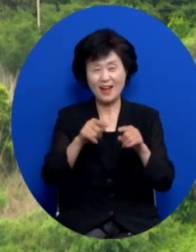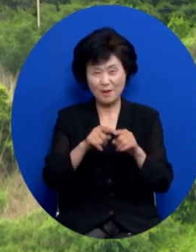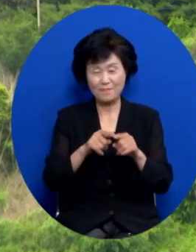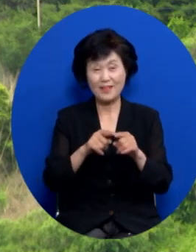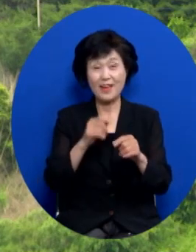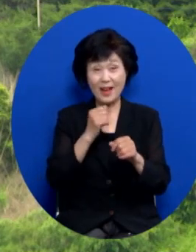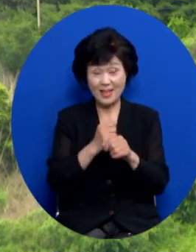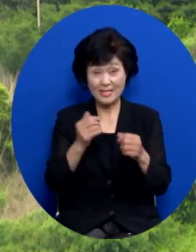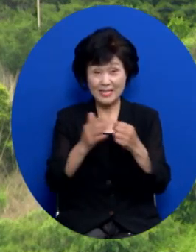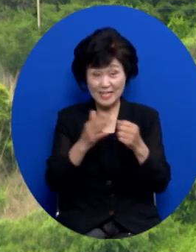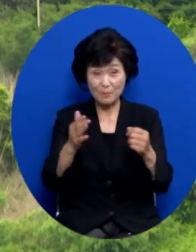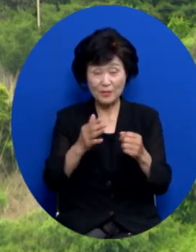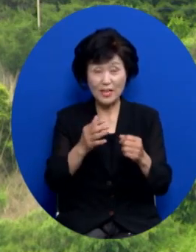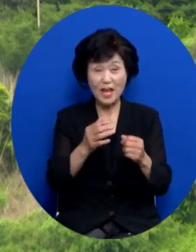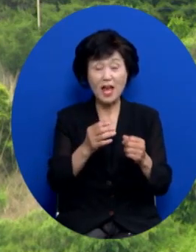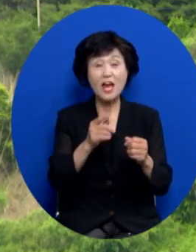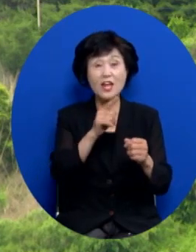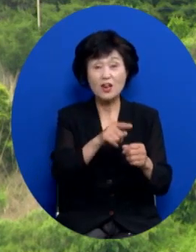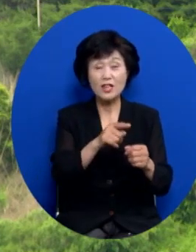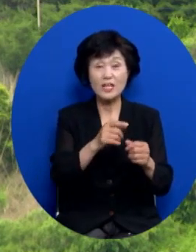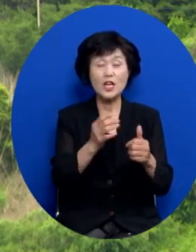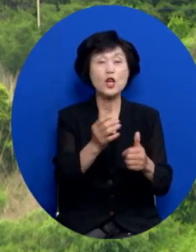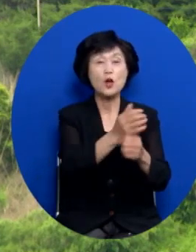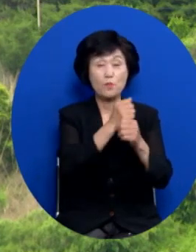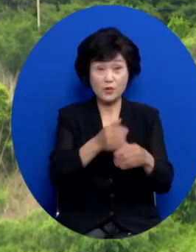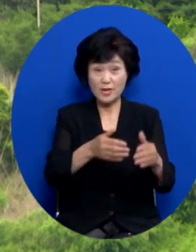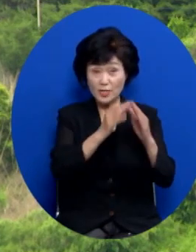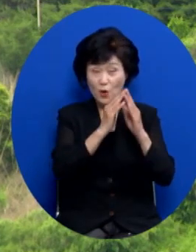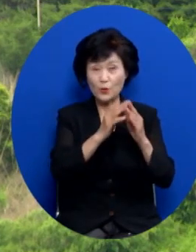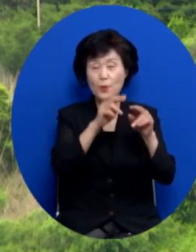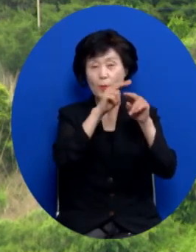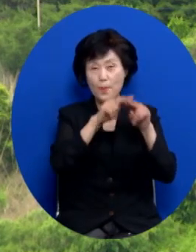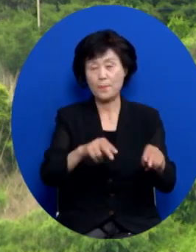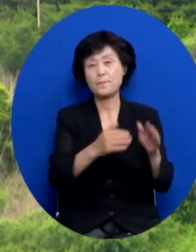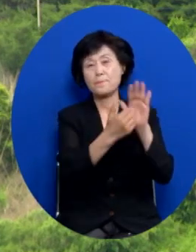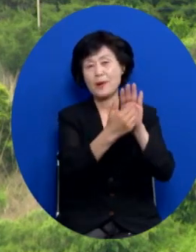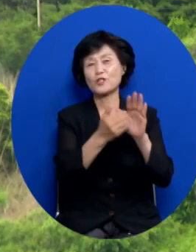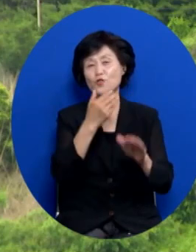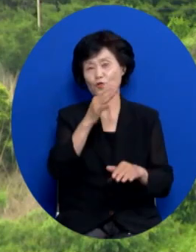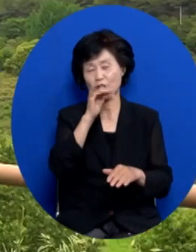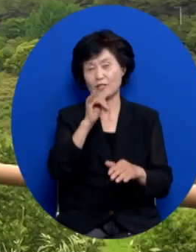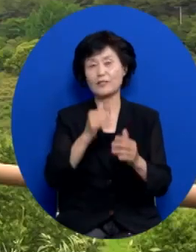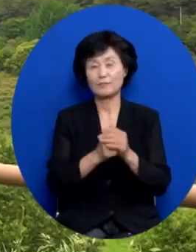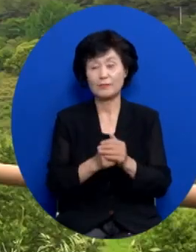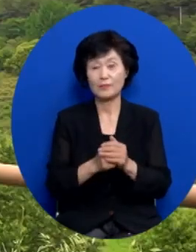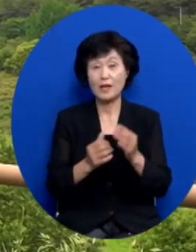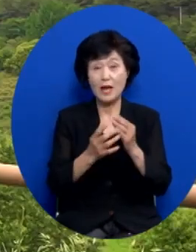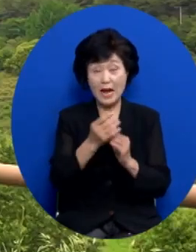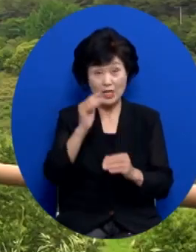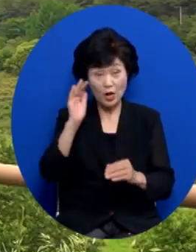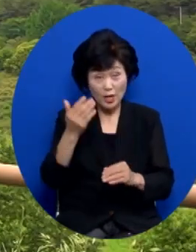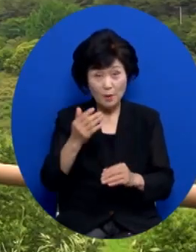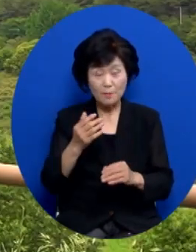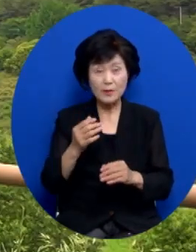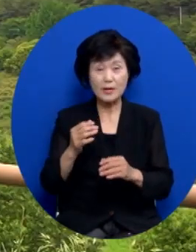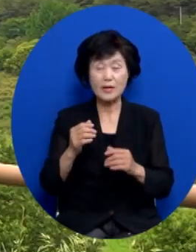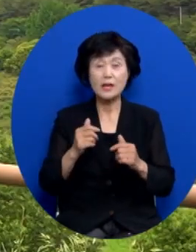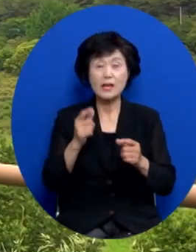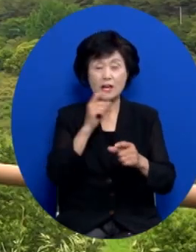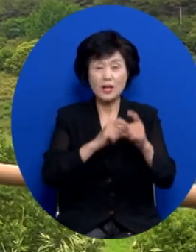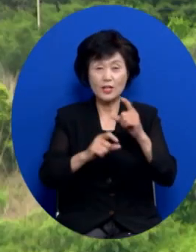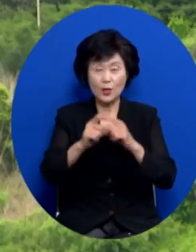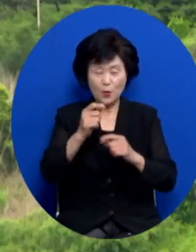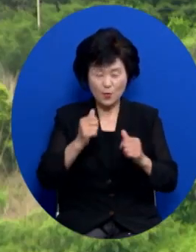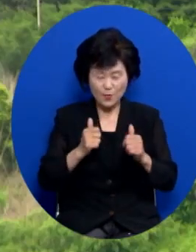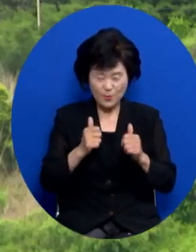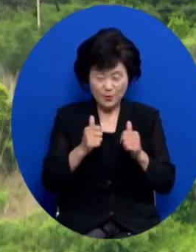그래서 대불상을 저지할 수 있었는데요. 이와 마찬가지로 우리가 하나 된 것을 우리가 힘써 지키면서 또한 연합사업에 힘쓰다